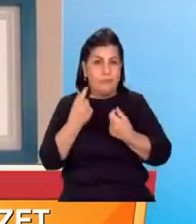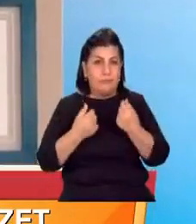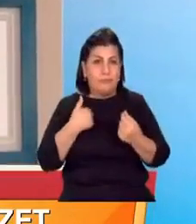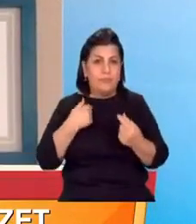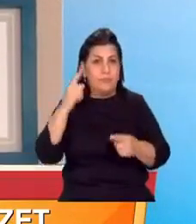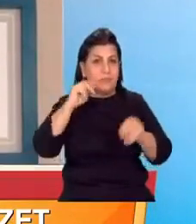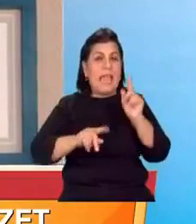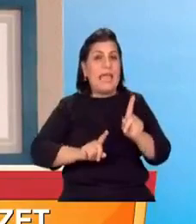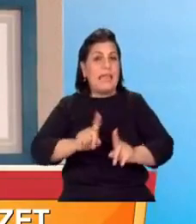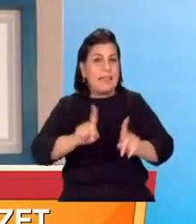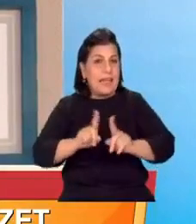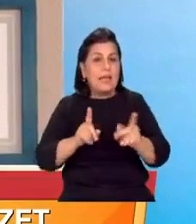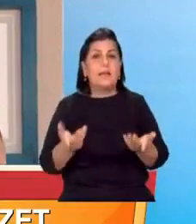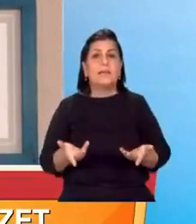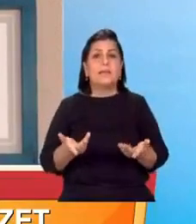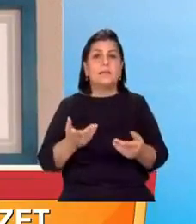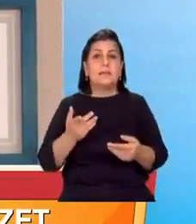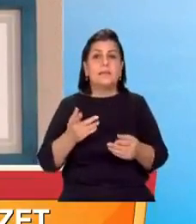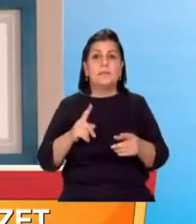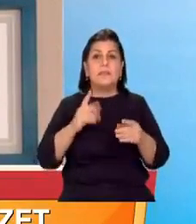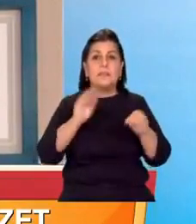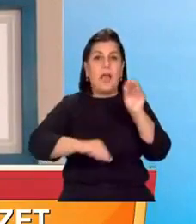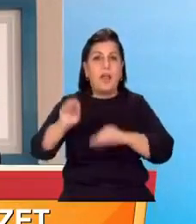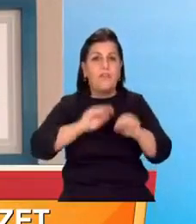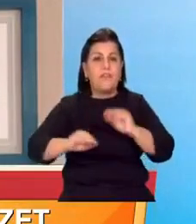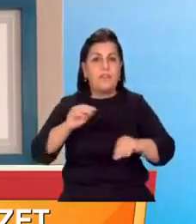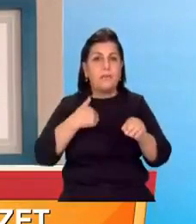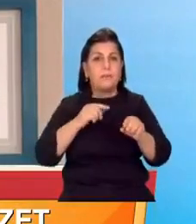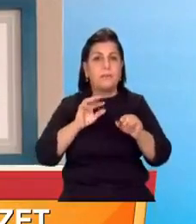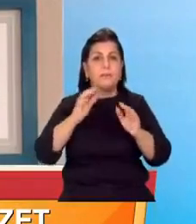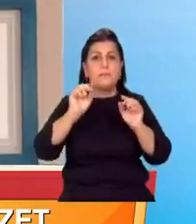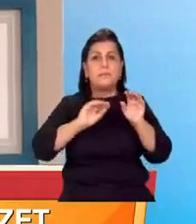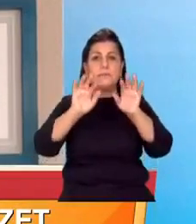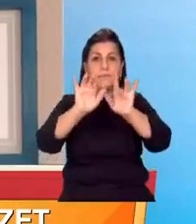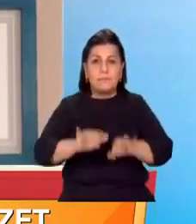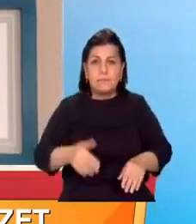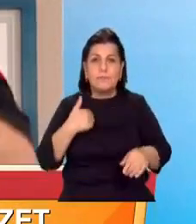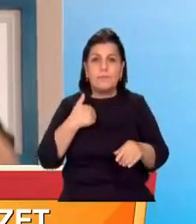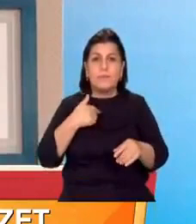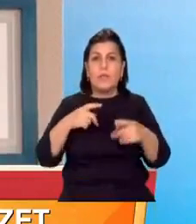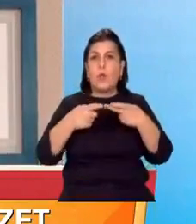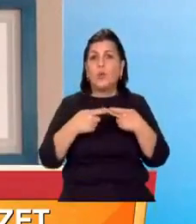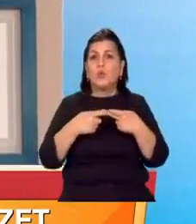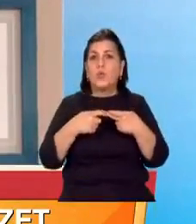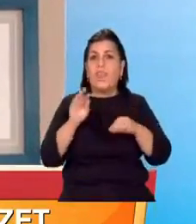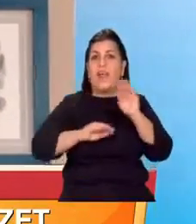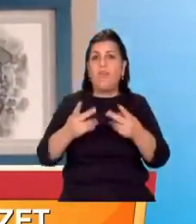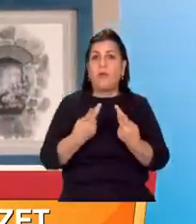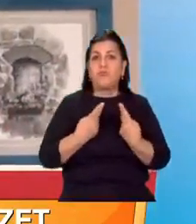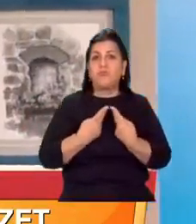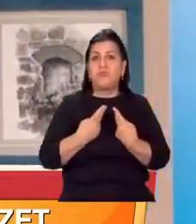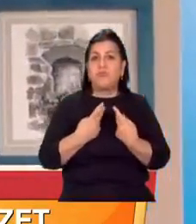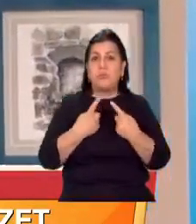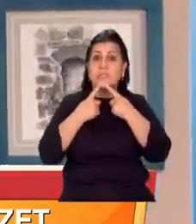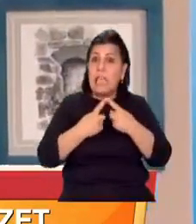da internete ya da herhangi bir bir deli bizi tariflerimizi yazdıklarının Evet bu Rüzgar Şefin tarifi Rüzgar sümbülün tarifi